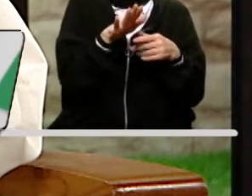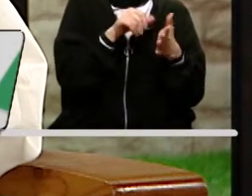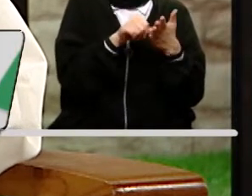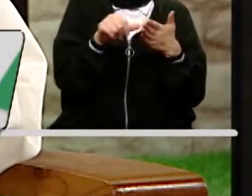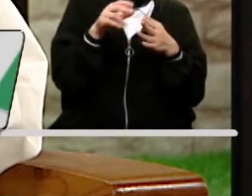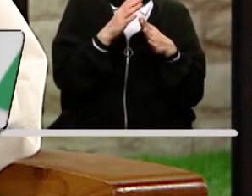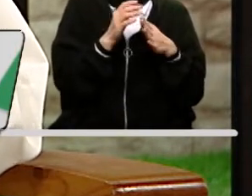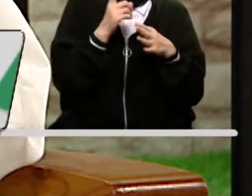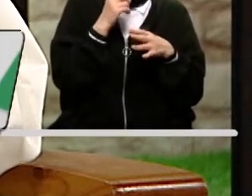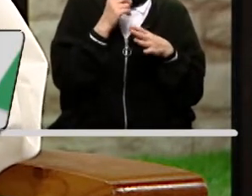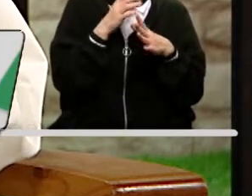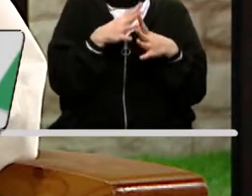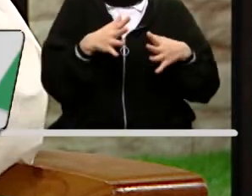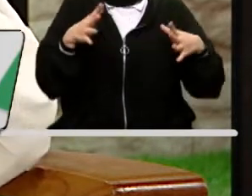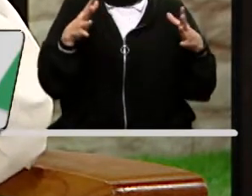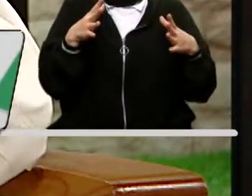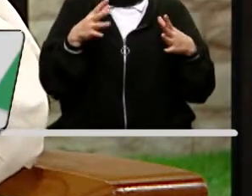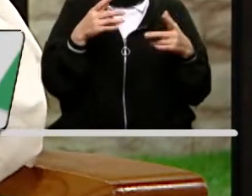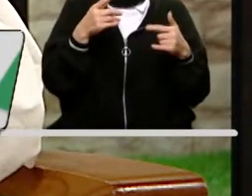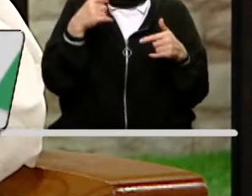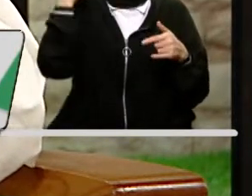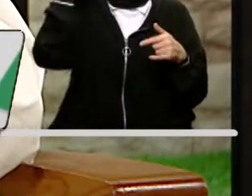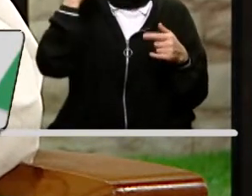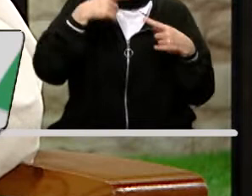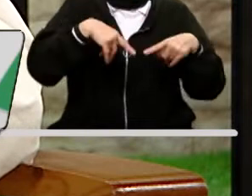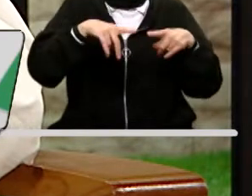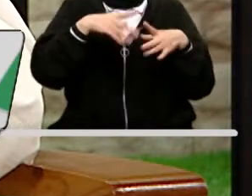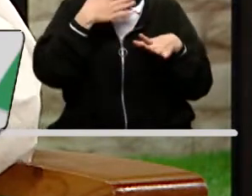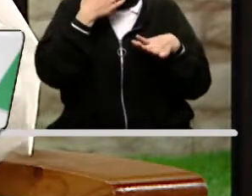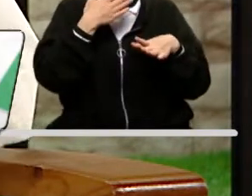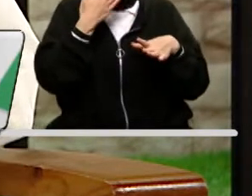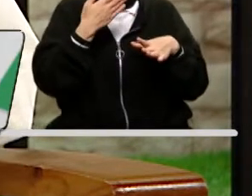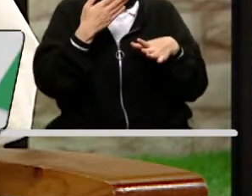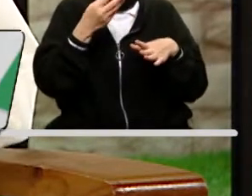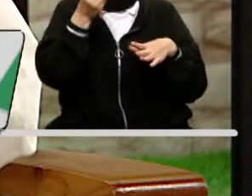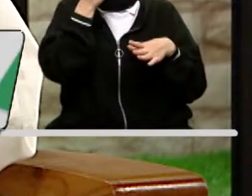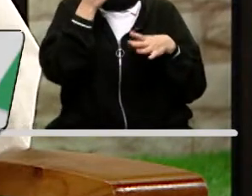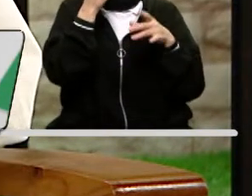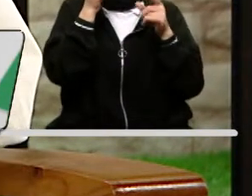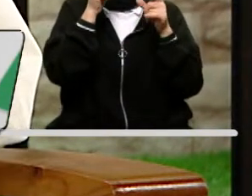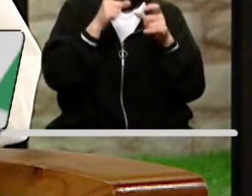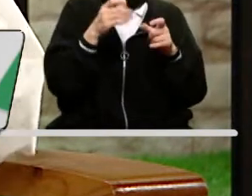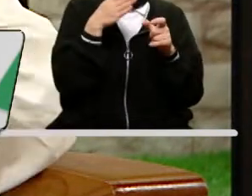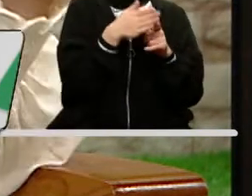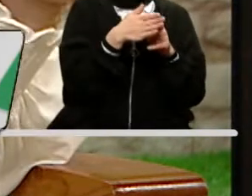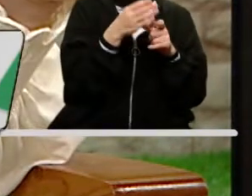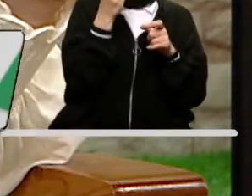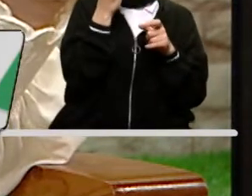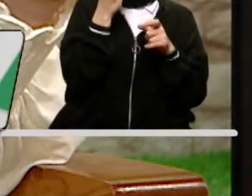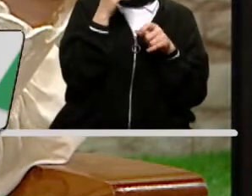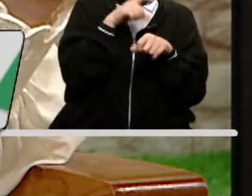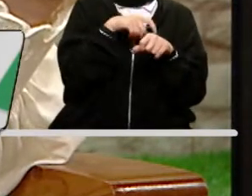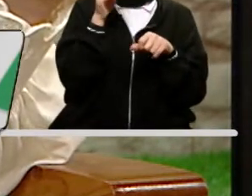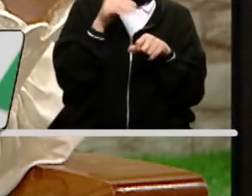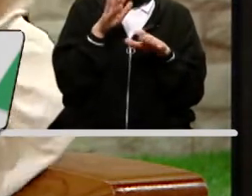bağlı. Düşünün ki biz de büyük bir yetişkin, işte nerede kaldık? Restoran örneğinde. Yemek saati geldi ama dediler ki dokunamazsınız,